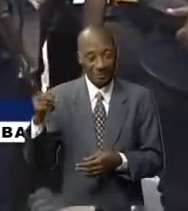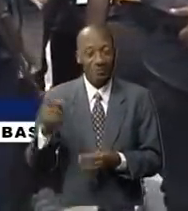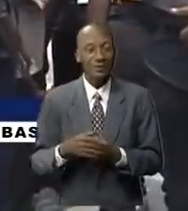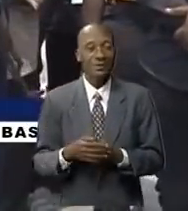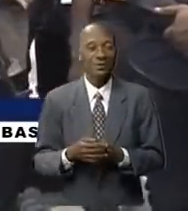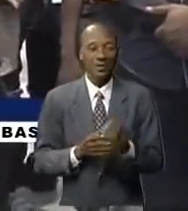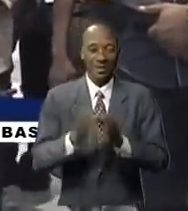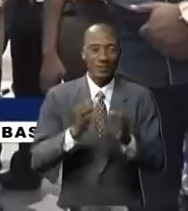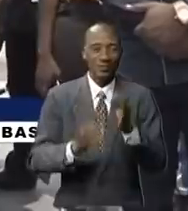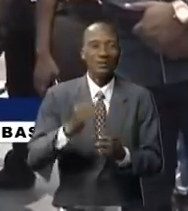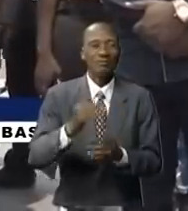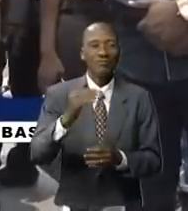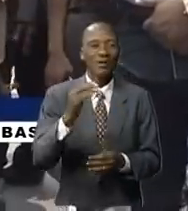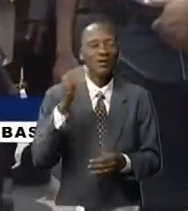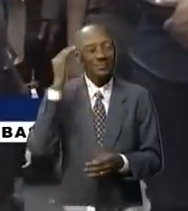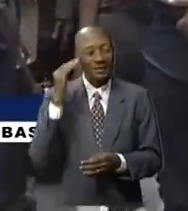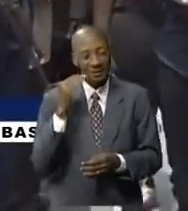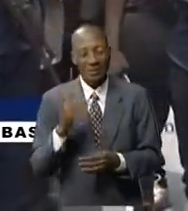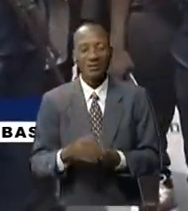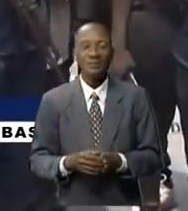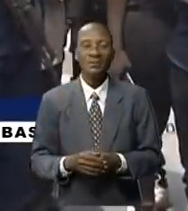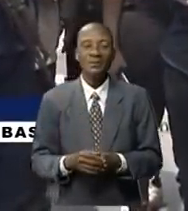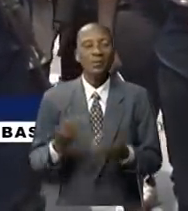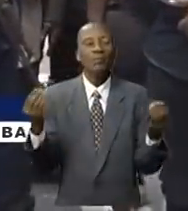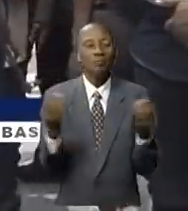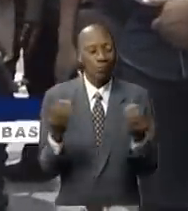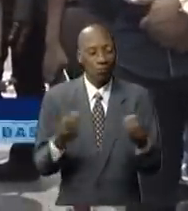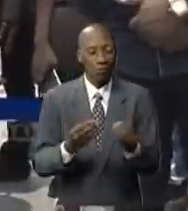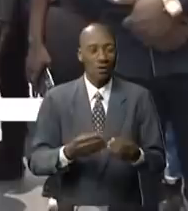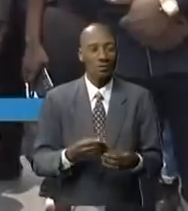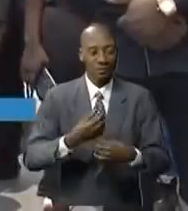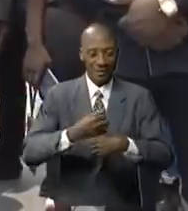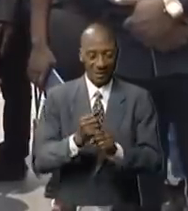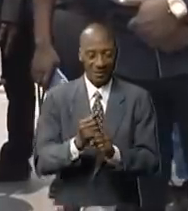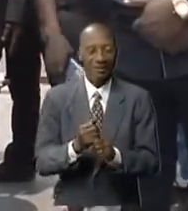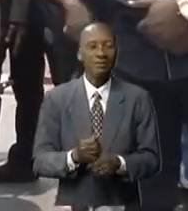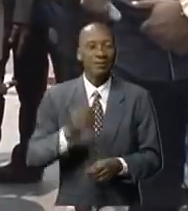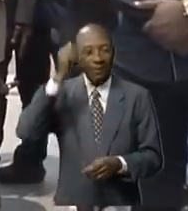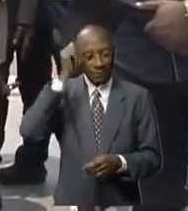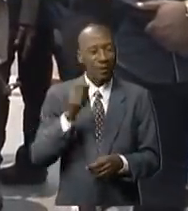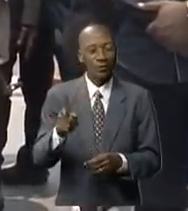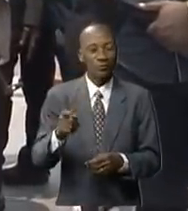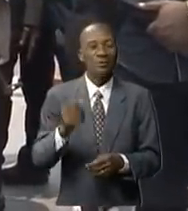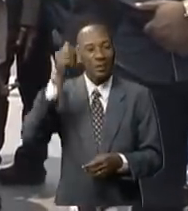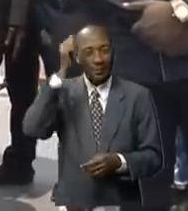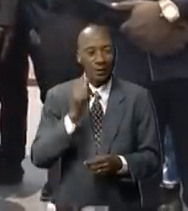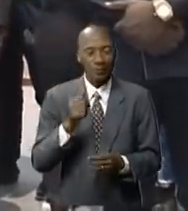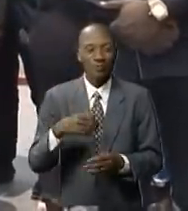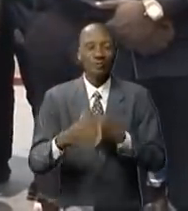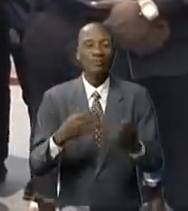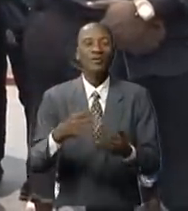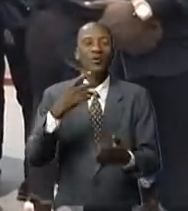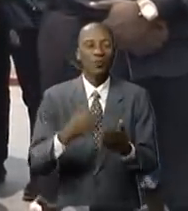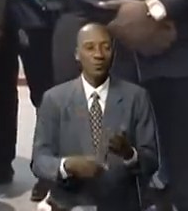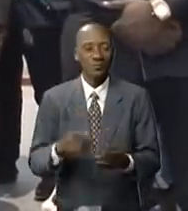ait les prix au niveau de l'espace Grand Kassai et au centre en particulier, que si une maman achetait un sac de sel à 20 000 francs, aujourd'hui